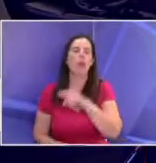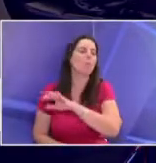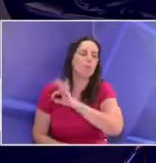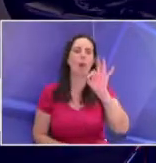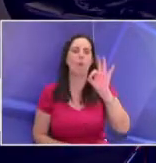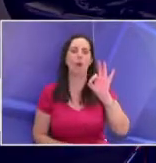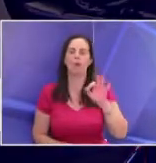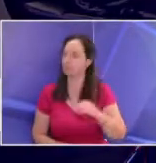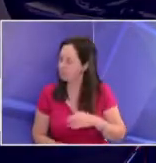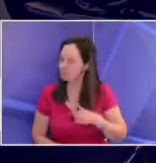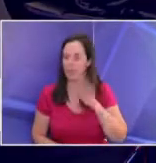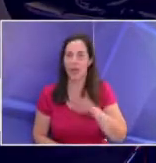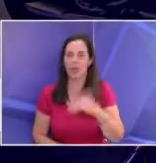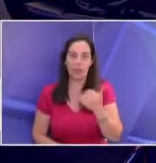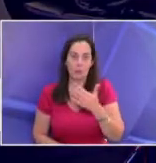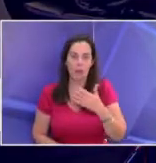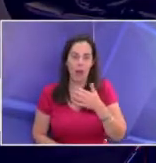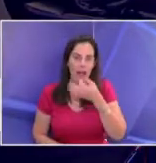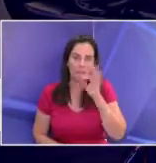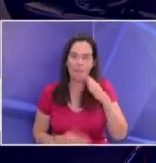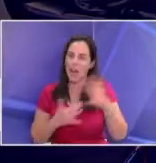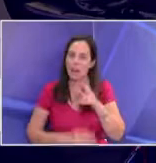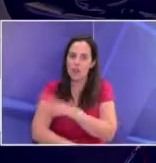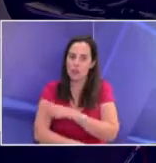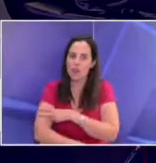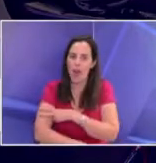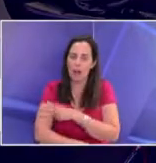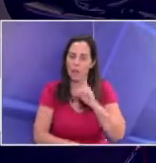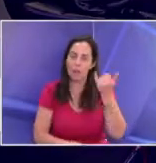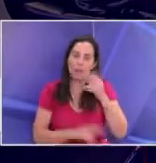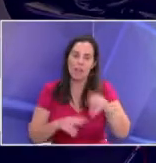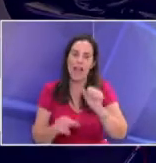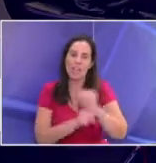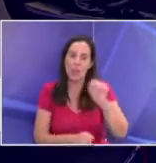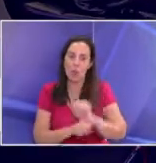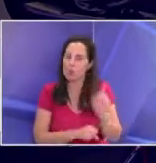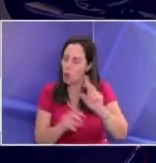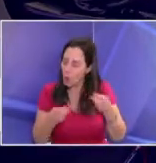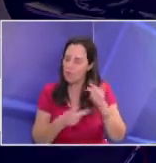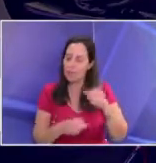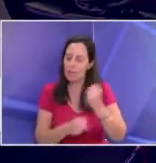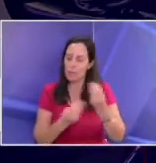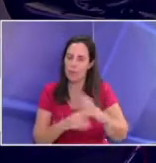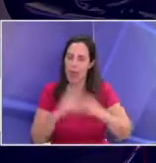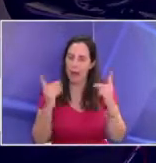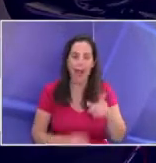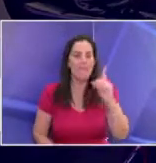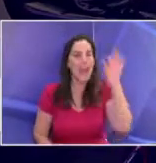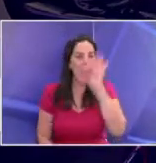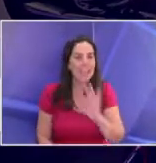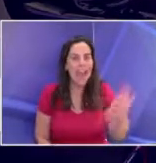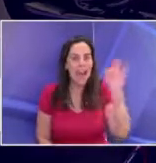מאוד וזה, ואני 100%, גם תמיד רצו שתהיה חקירת משטרה, וברור שלא תמיד אפשר להתלונן וזה לא קל וצריך לעשות דברים אחרים. אבל